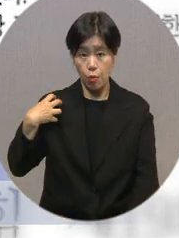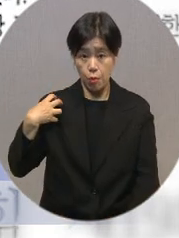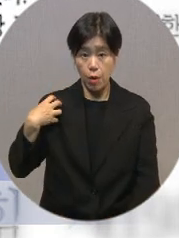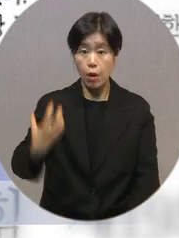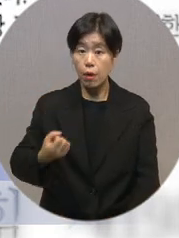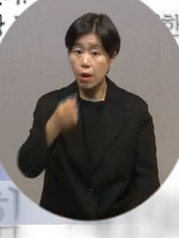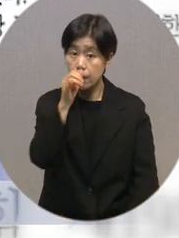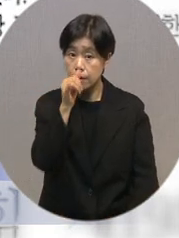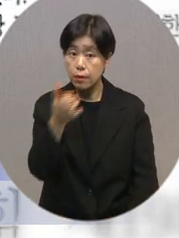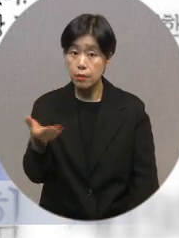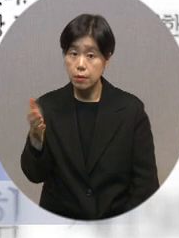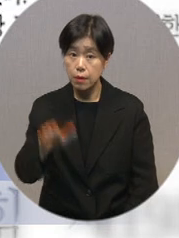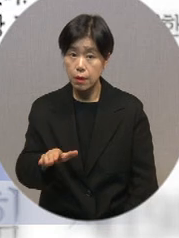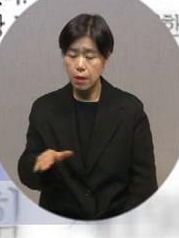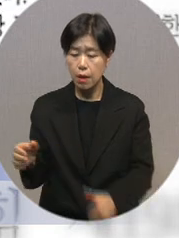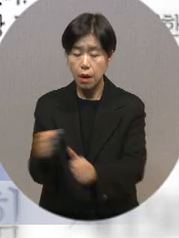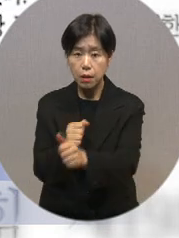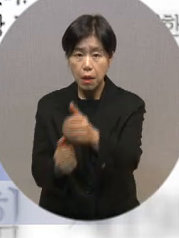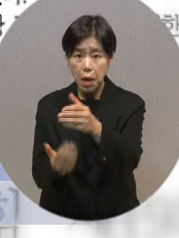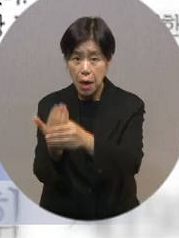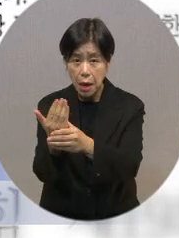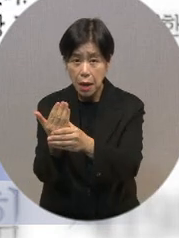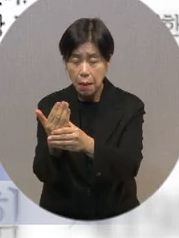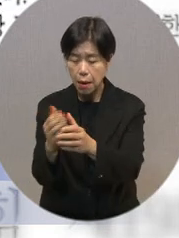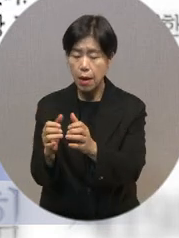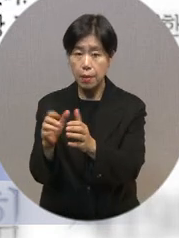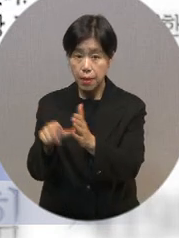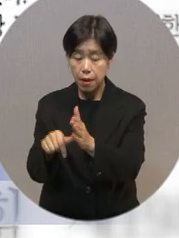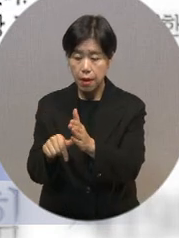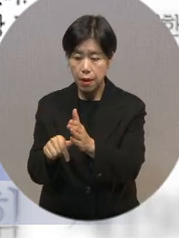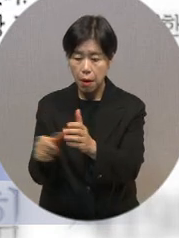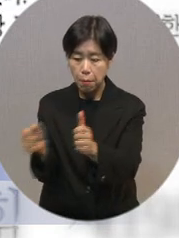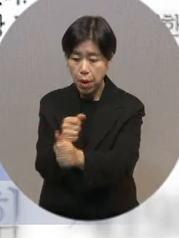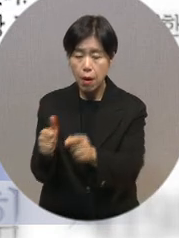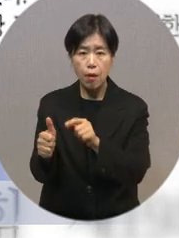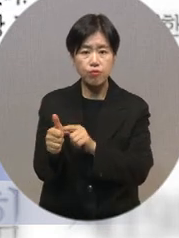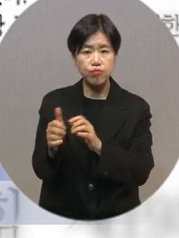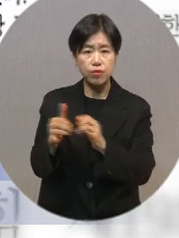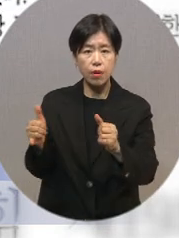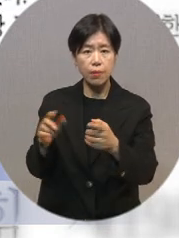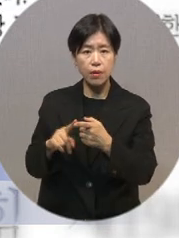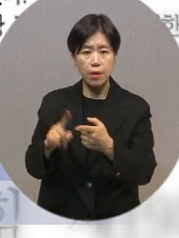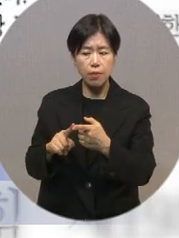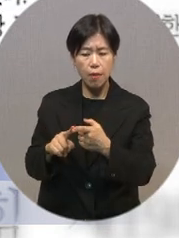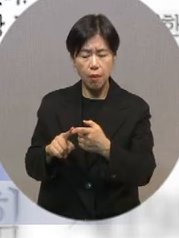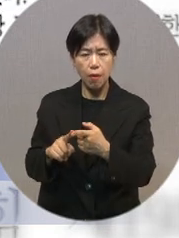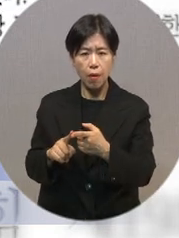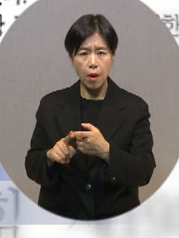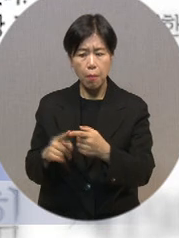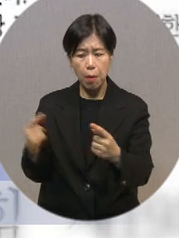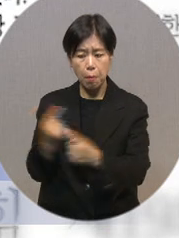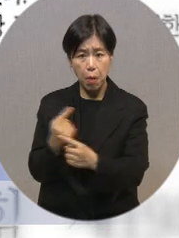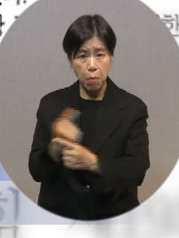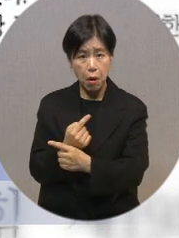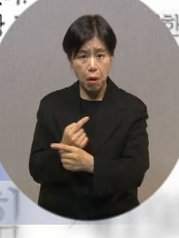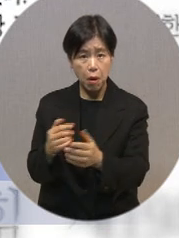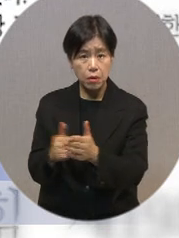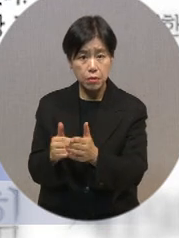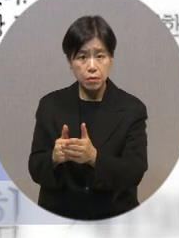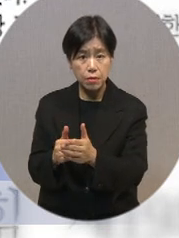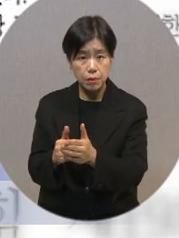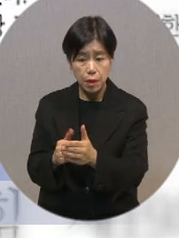갖고 있지만 학대 행위자에 대해 인사 조치를 요구하고이 그 결과를 보고받은 곳은 일곱